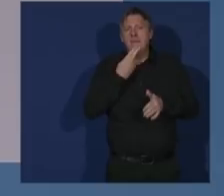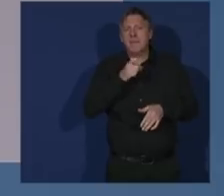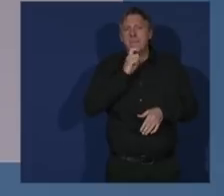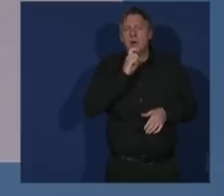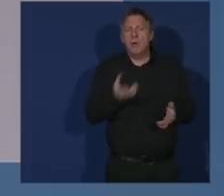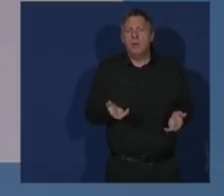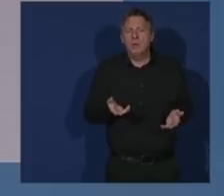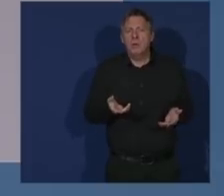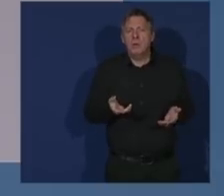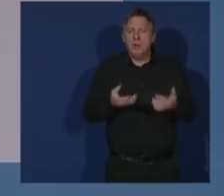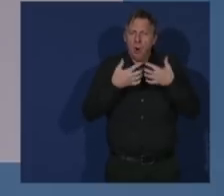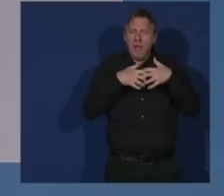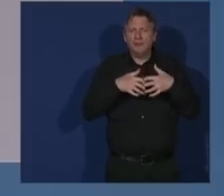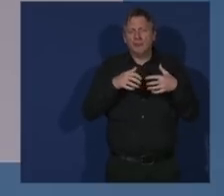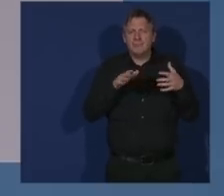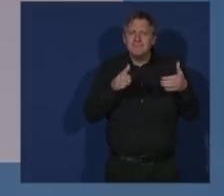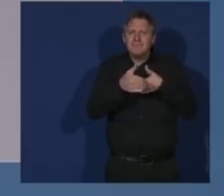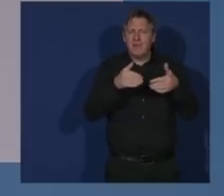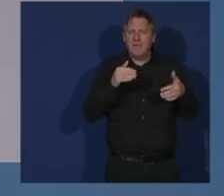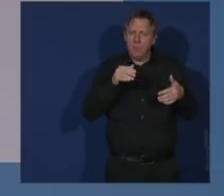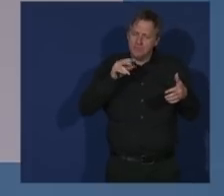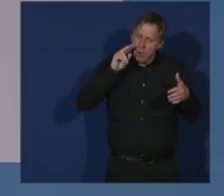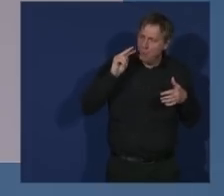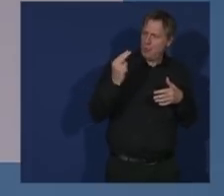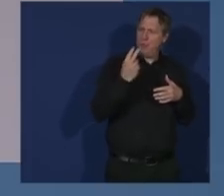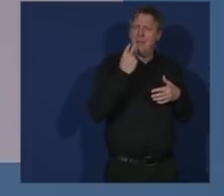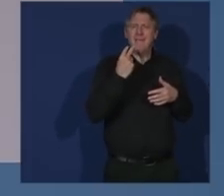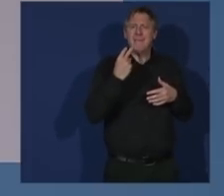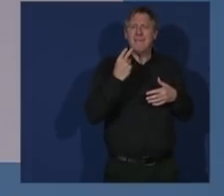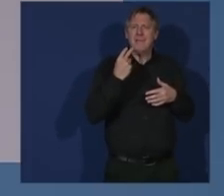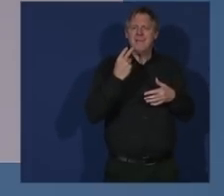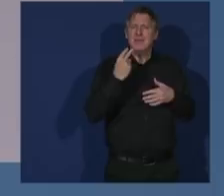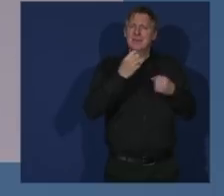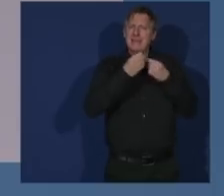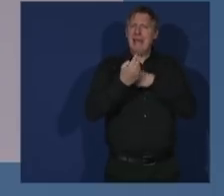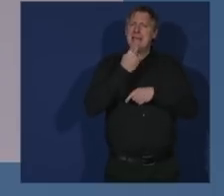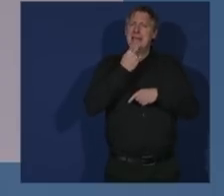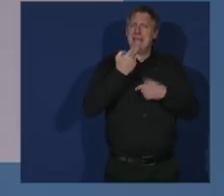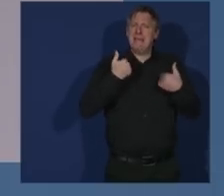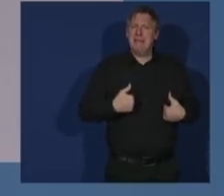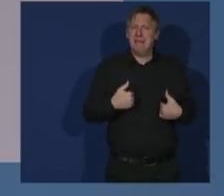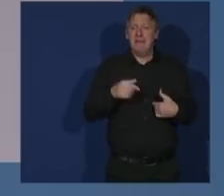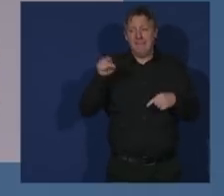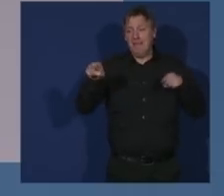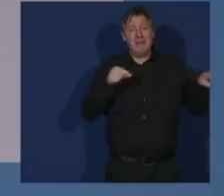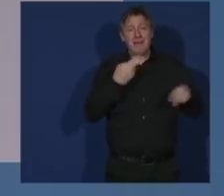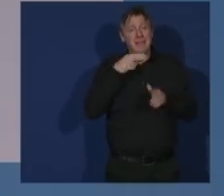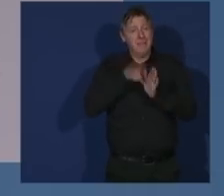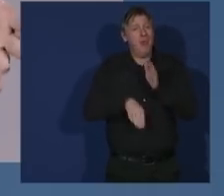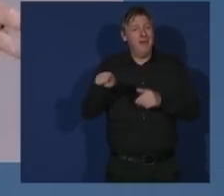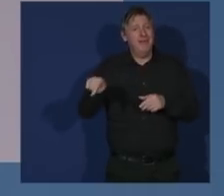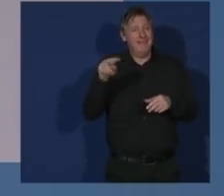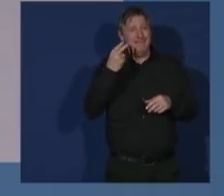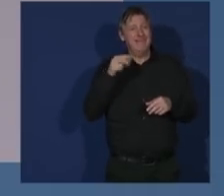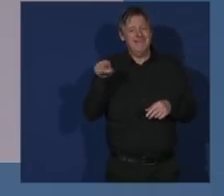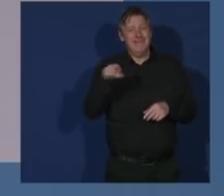capable de se regarder en face, c'est aussi une qualité dans la vie politique, et elle n'est pas tellement partagée. Donc regardons-nous en face et